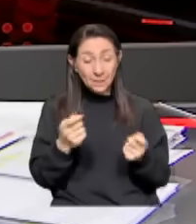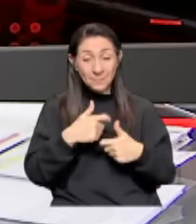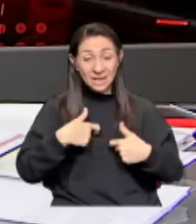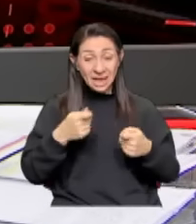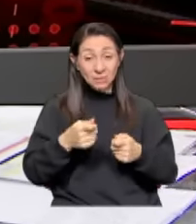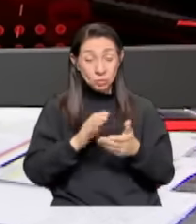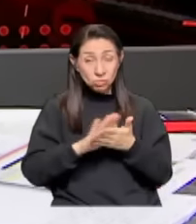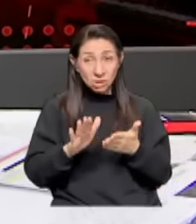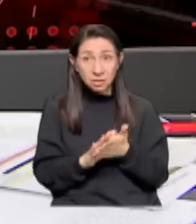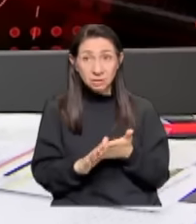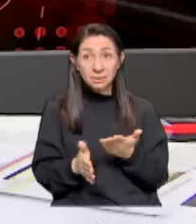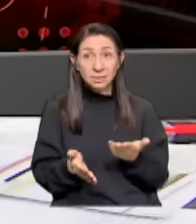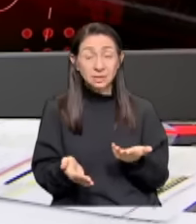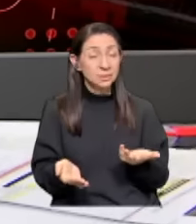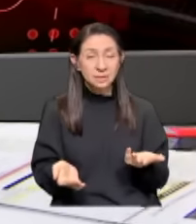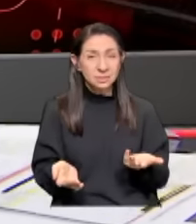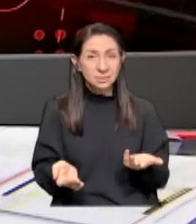eğitimi düzelt.